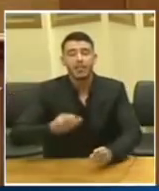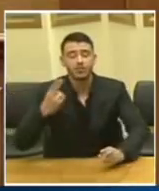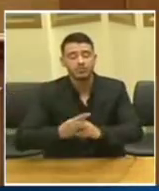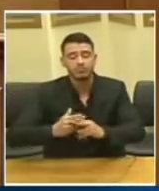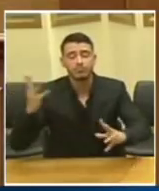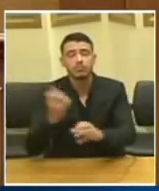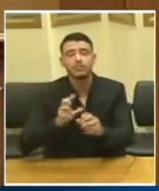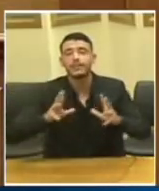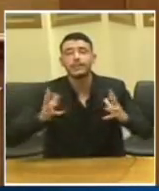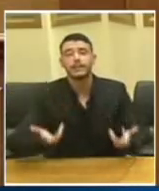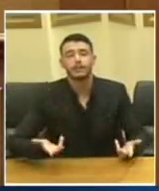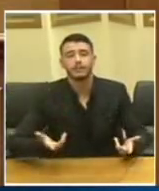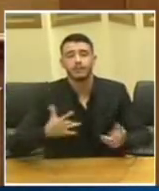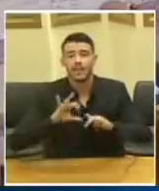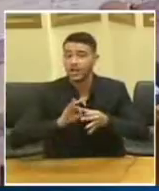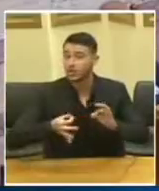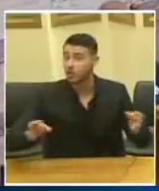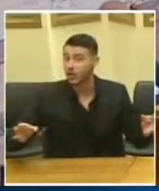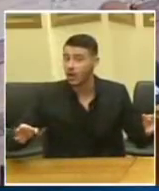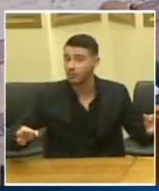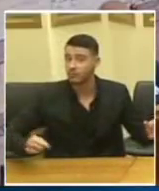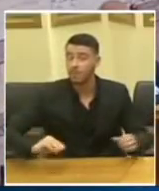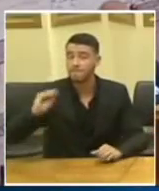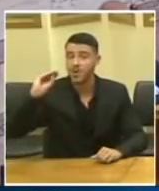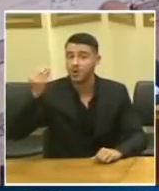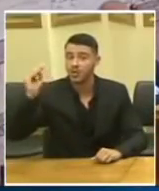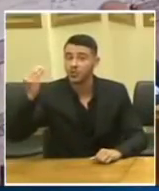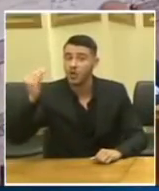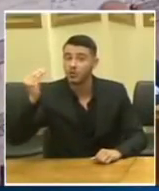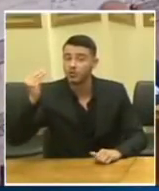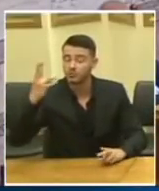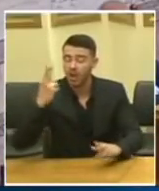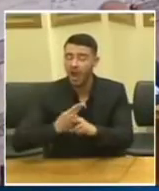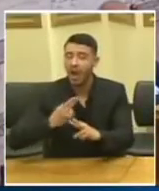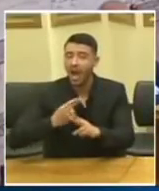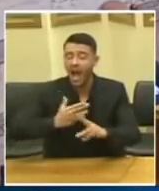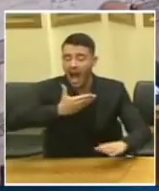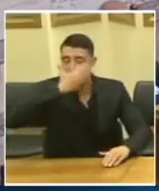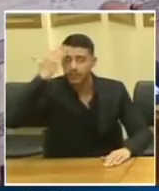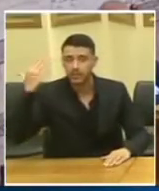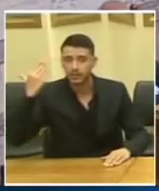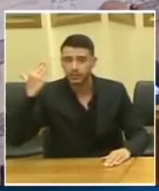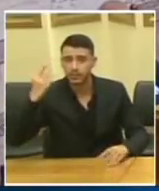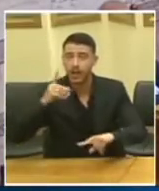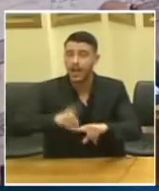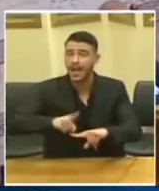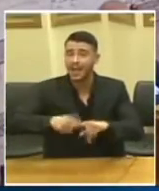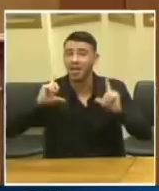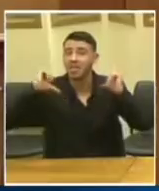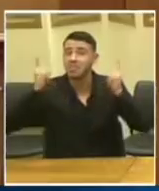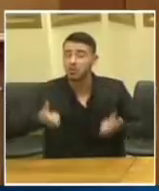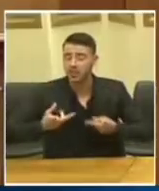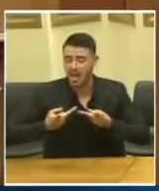της, είναι ο πολιτισμός της, είναι οι αξίες της, είναι η Ελλάδα της δημοκρατίας, της ελευθερίας, της ειρήνης